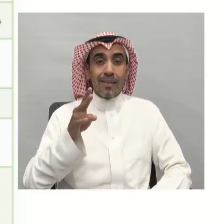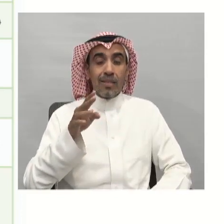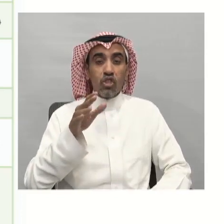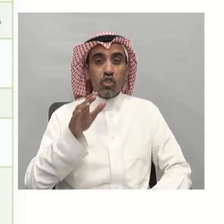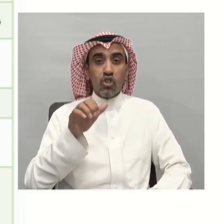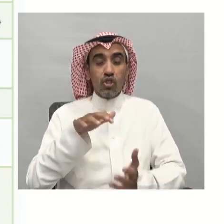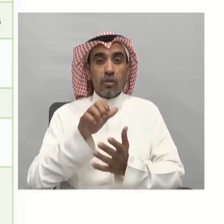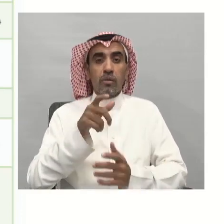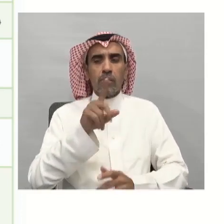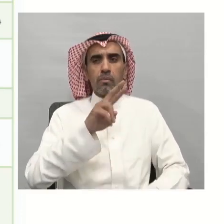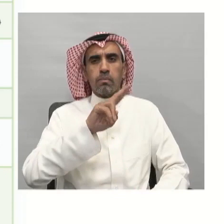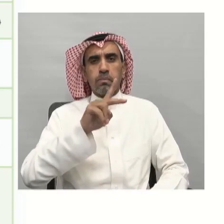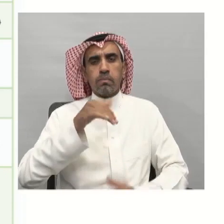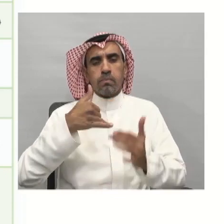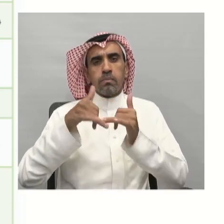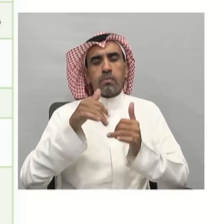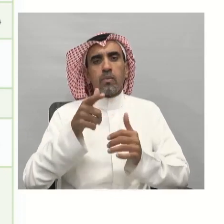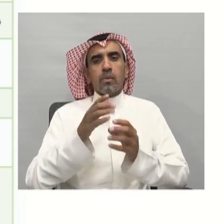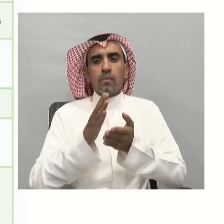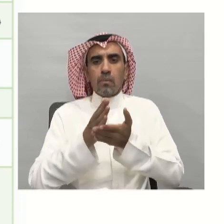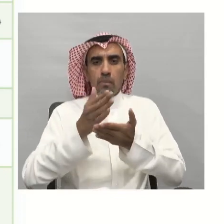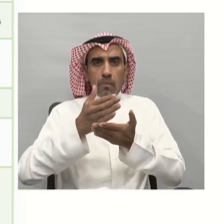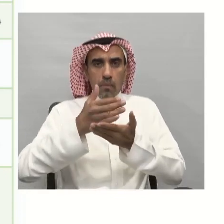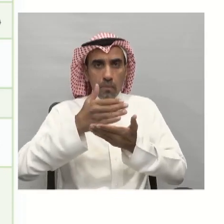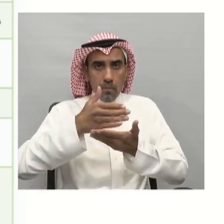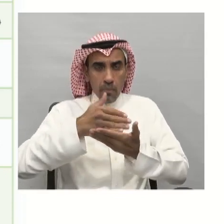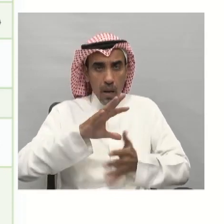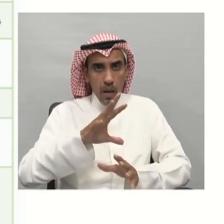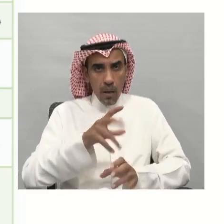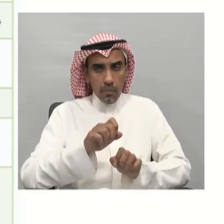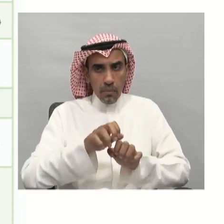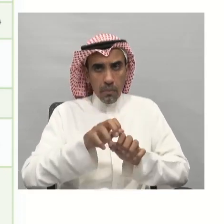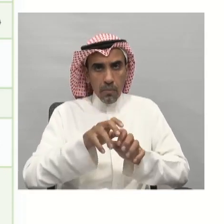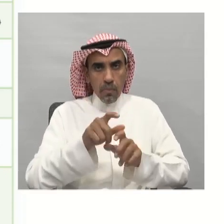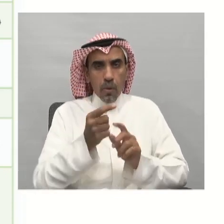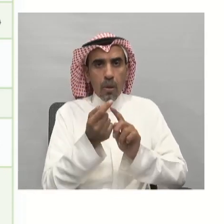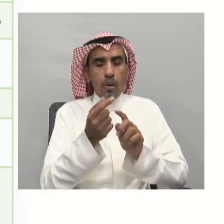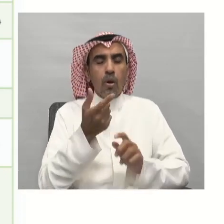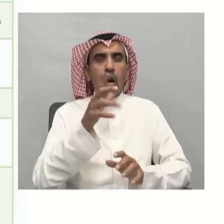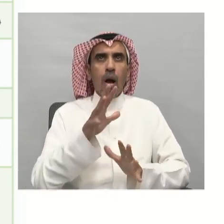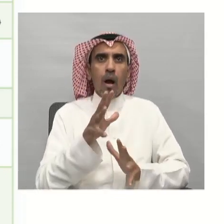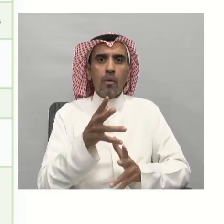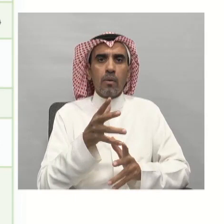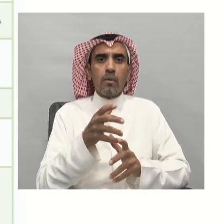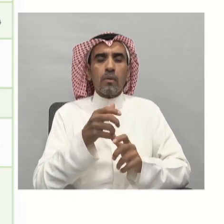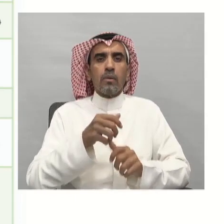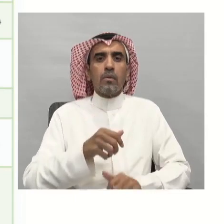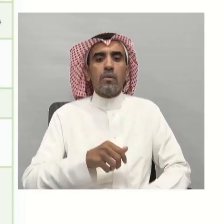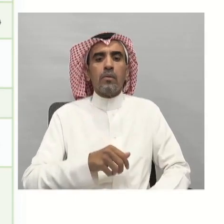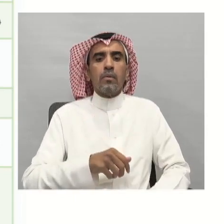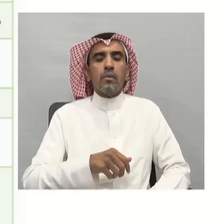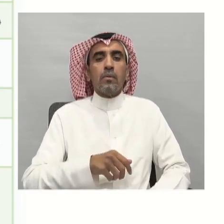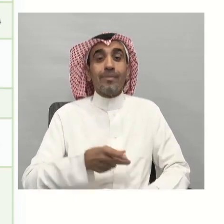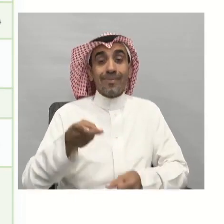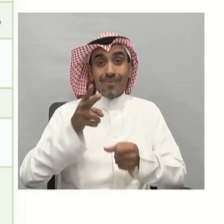يتم عبر عدة طرق، إما عن طريق التجزؤ أو عن طريق إنتاج البريعمات أو عن طريق التبرع. أما